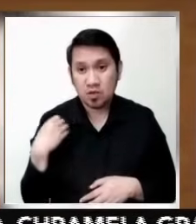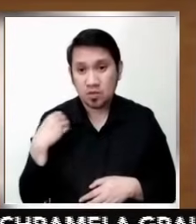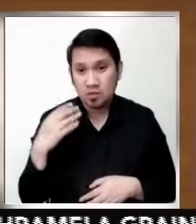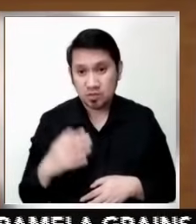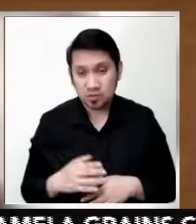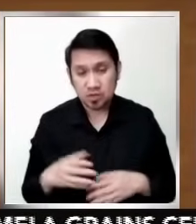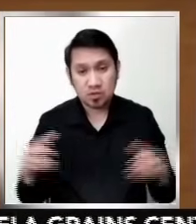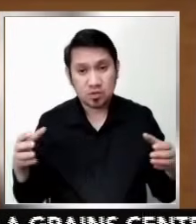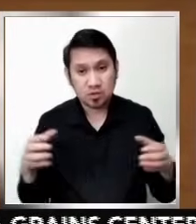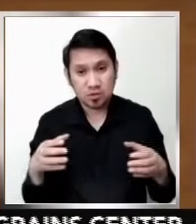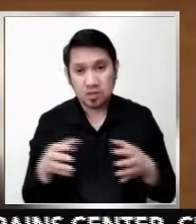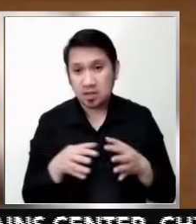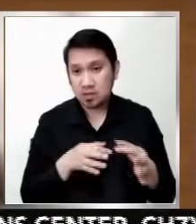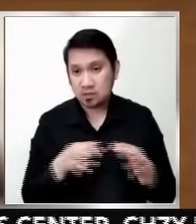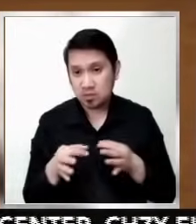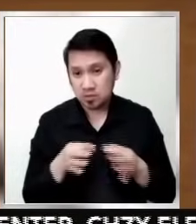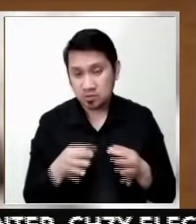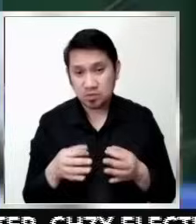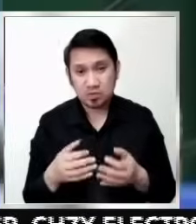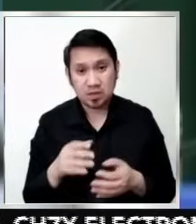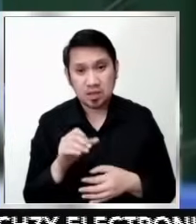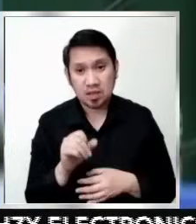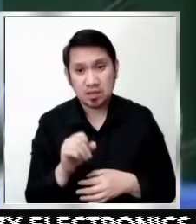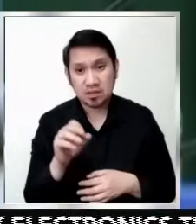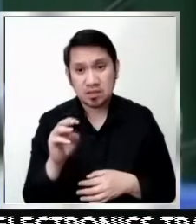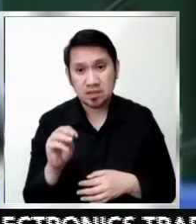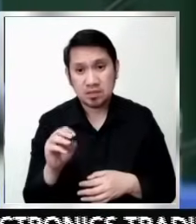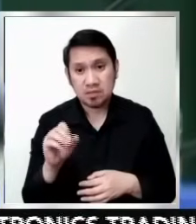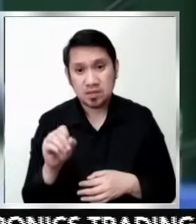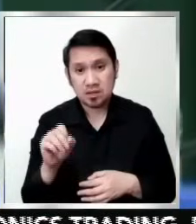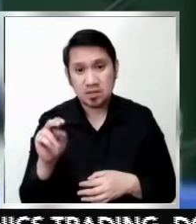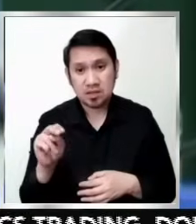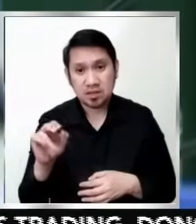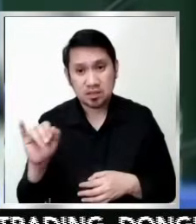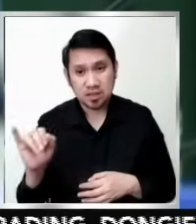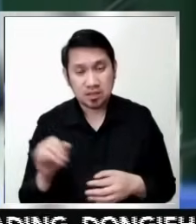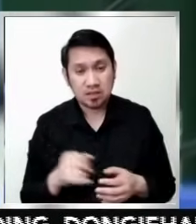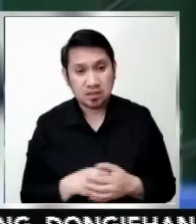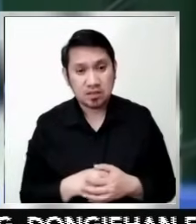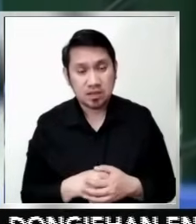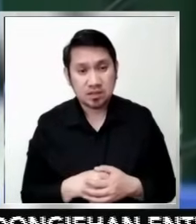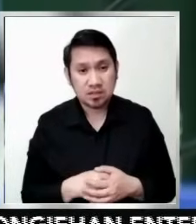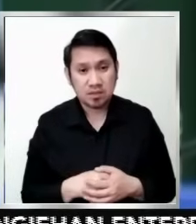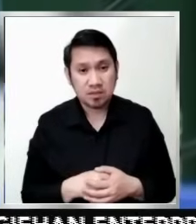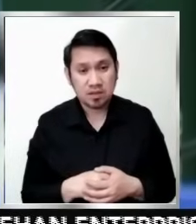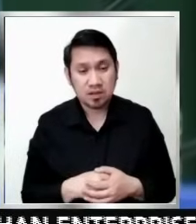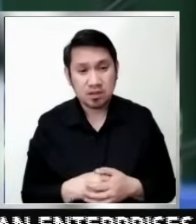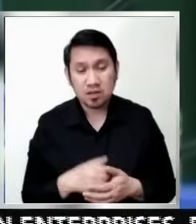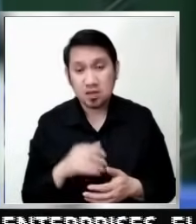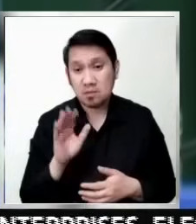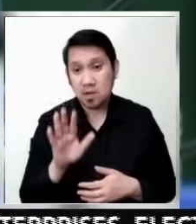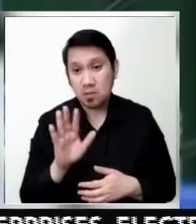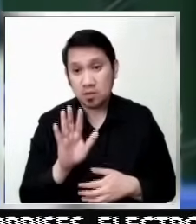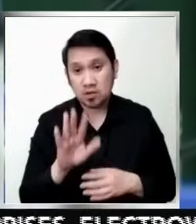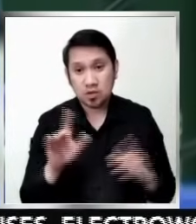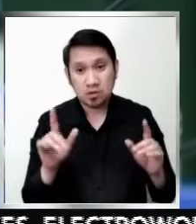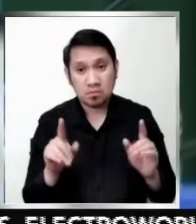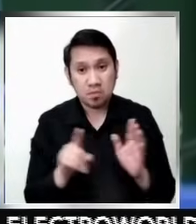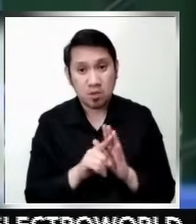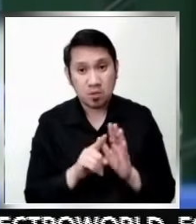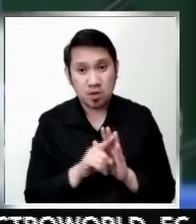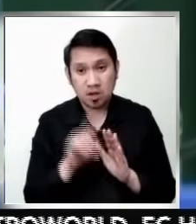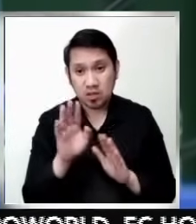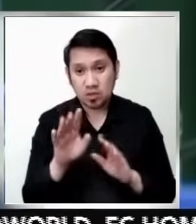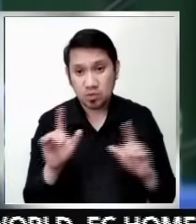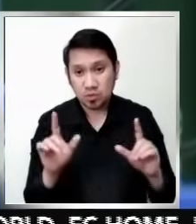pinagpaliwanag tuloy ang smni Bawal po sa prangkisa ninyo na